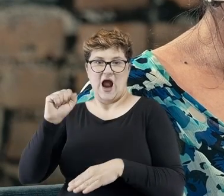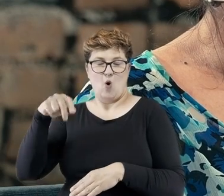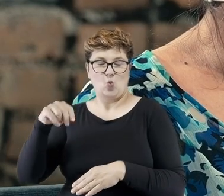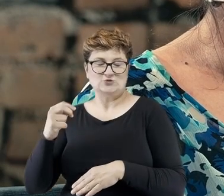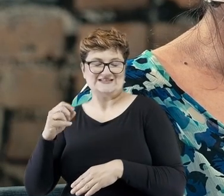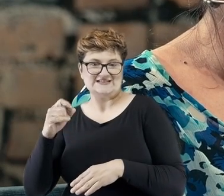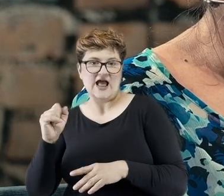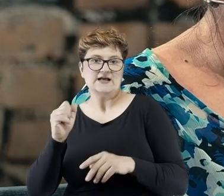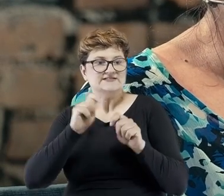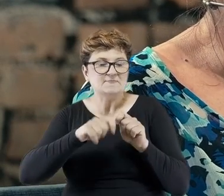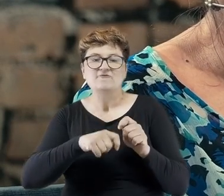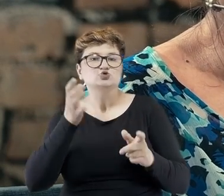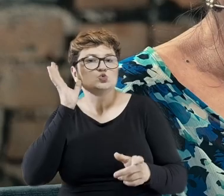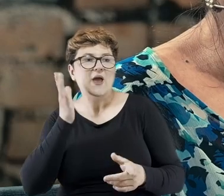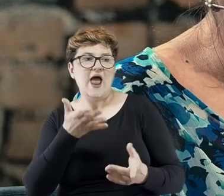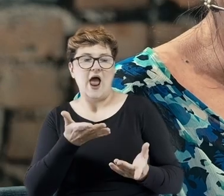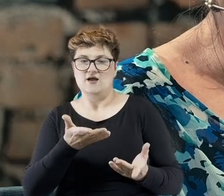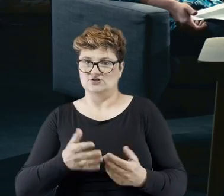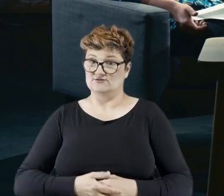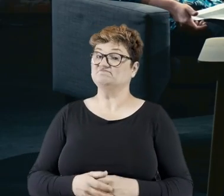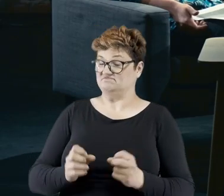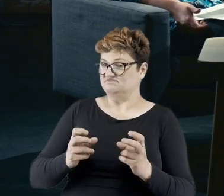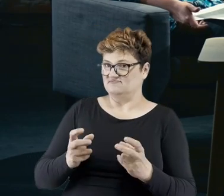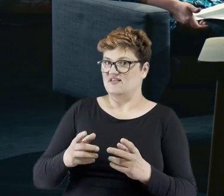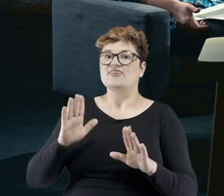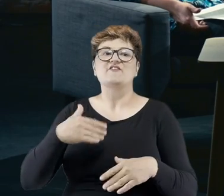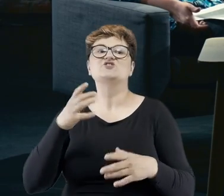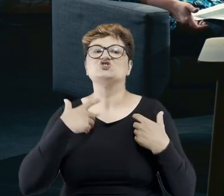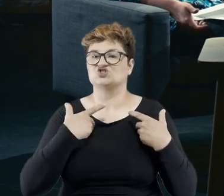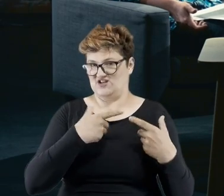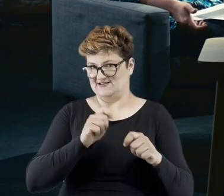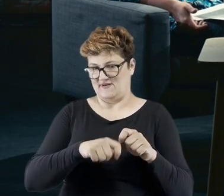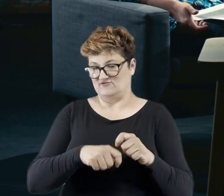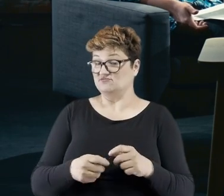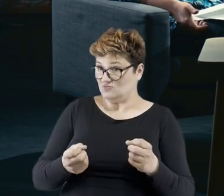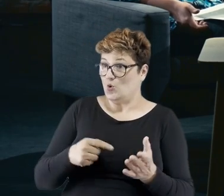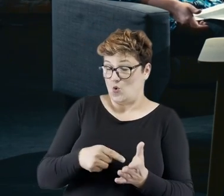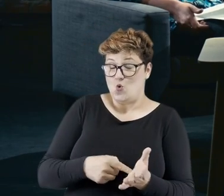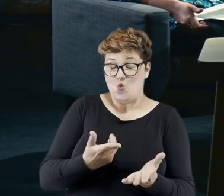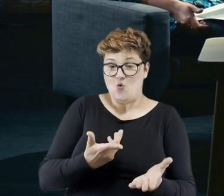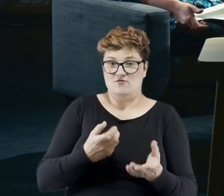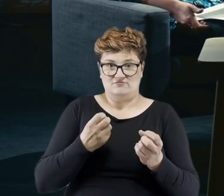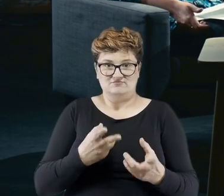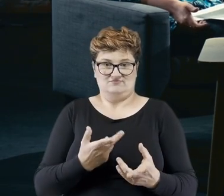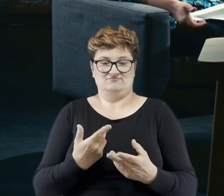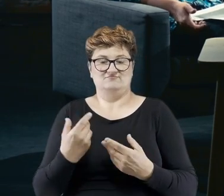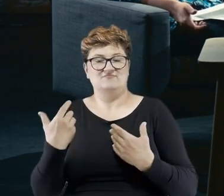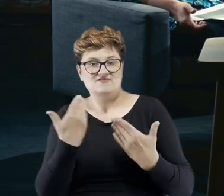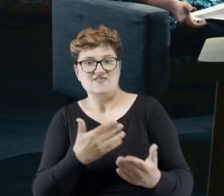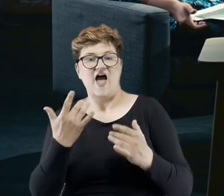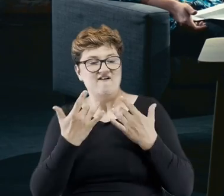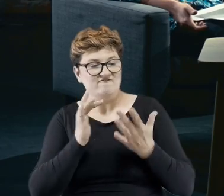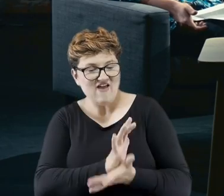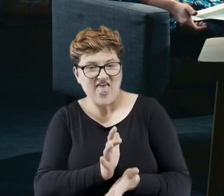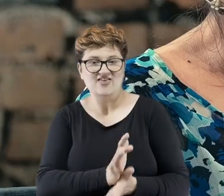Stefanii Augustyńskiej, żeby sprawdzić, co u niej słychać. Tak, czy może nawet, czy żyje. Czy można, dokładnie, więc to rzeczywiście były dostarczanie